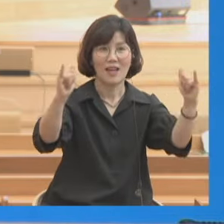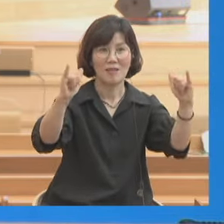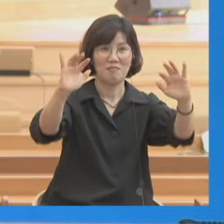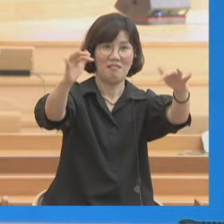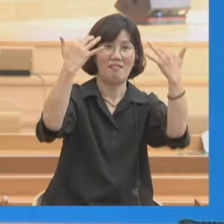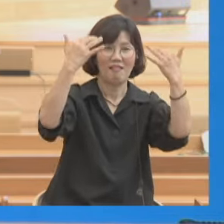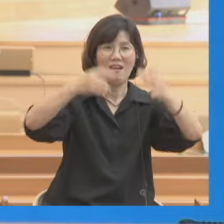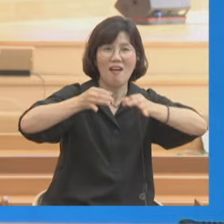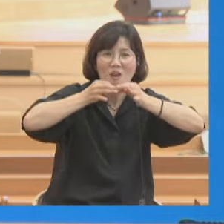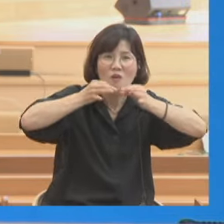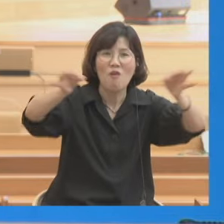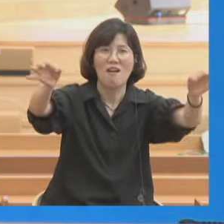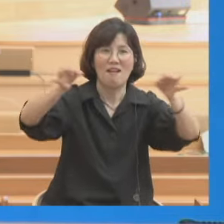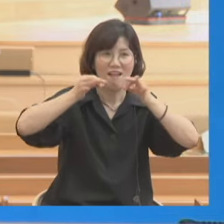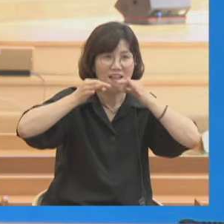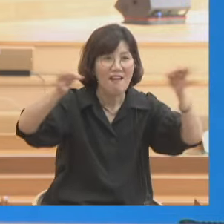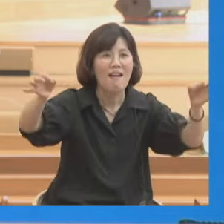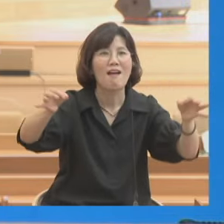당당히 외칠 수 있단 말입니까?